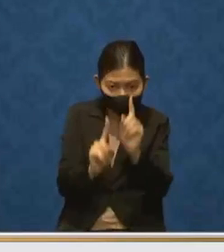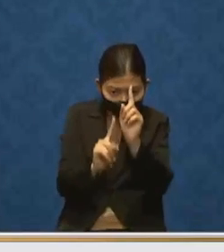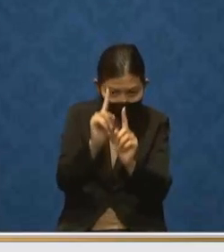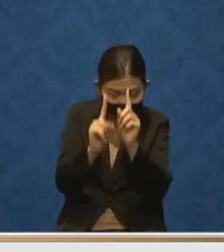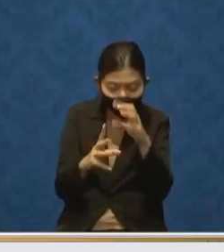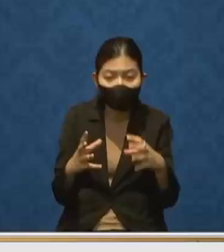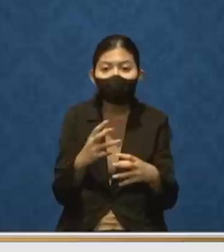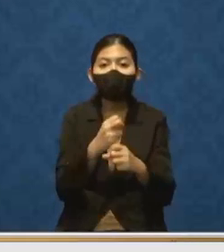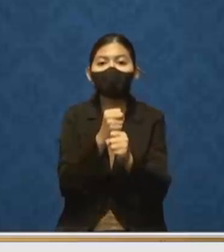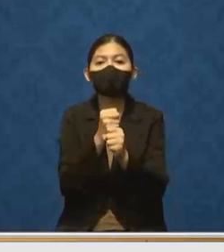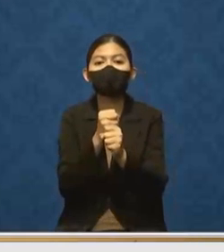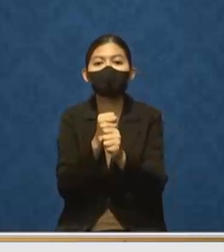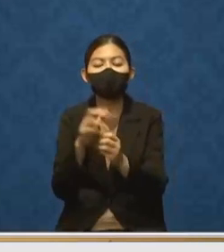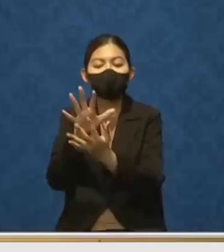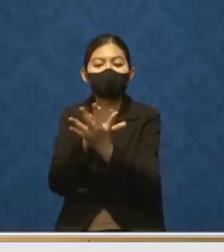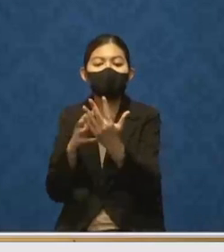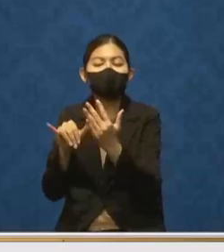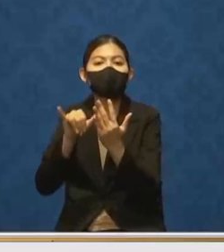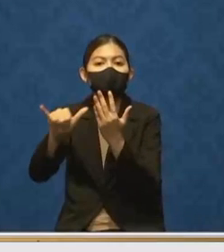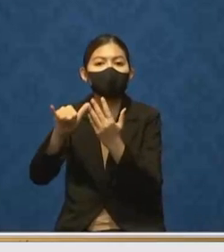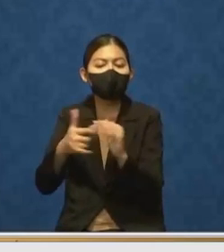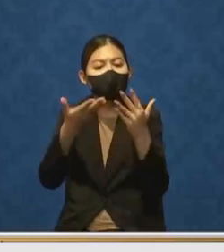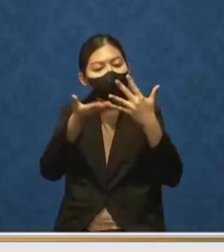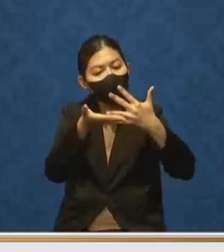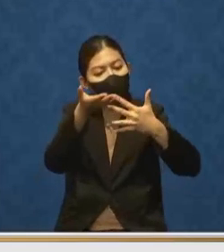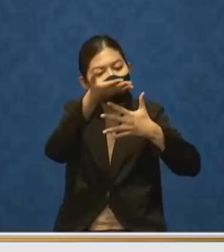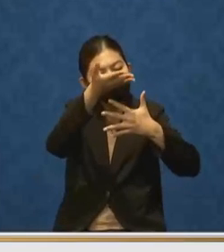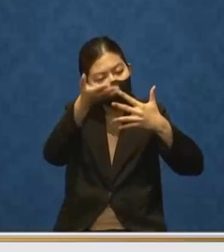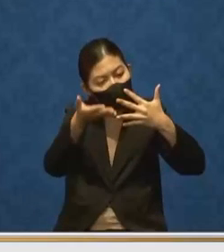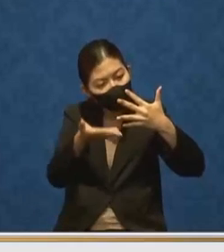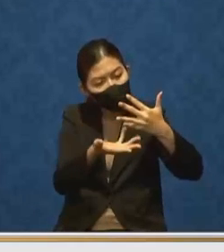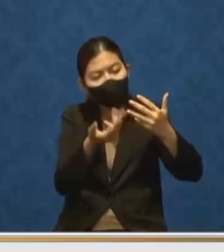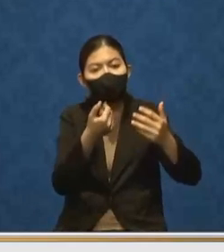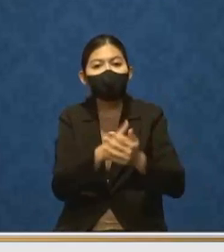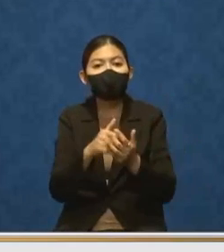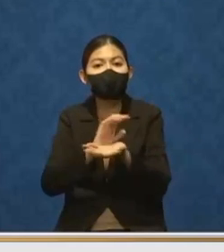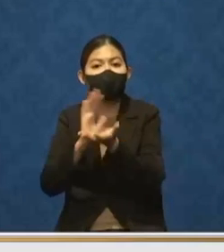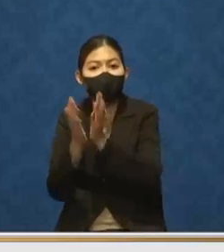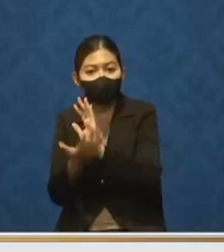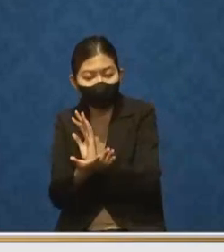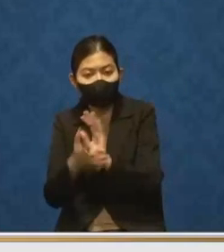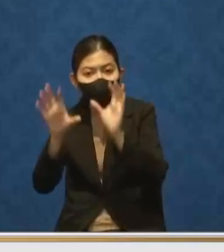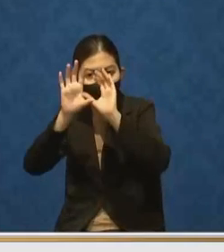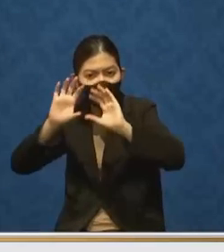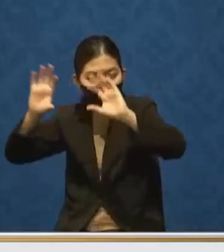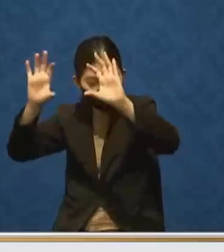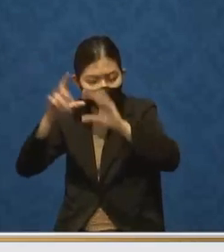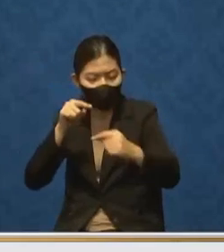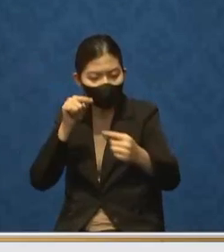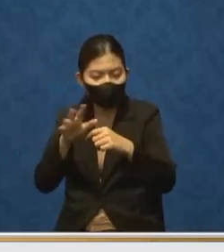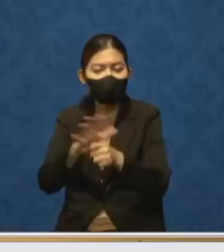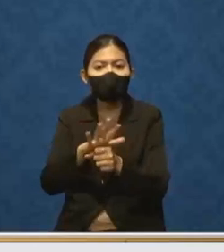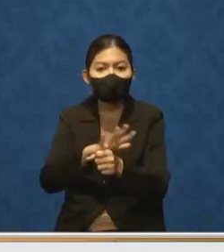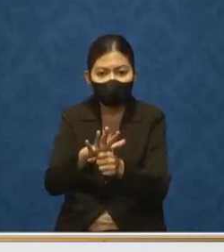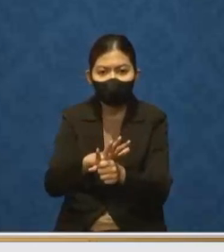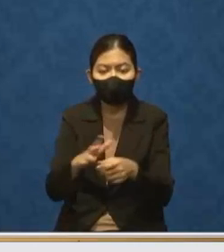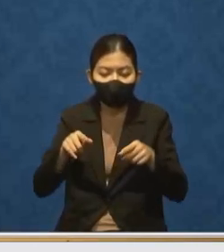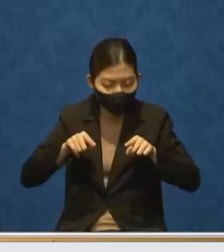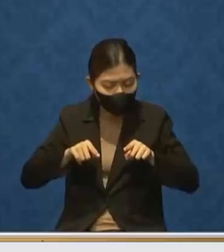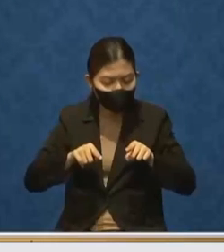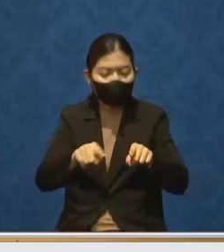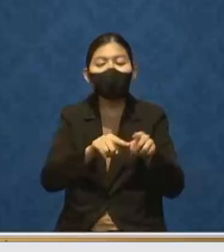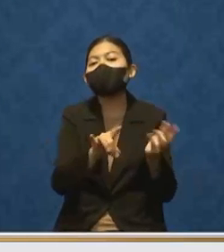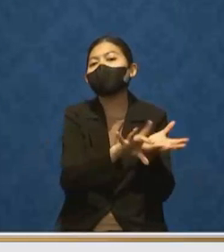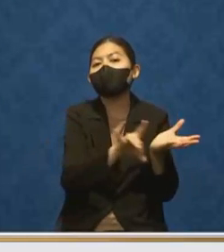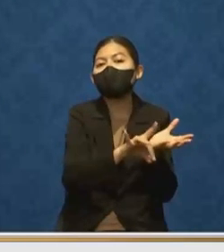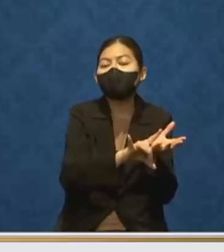องการบรรลุเป้าหมายยุทธศาสตร์ชาติในทุกระดับและปรับสมดุลภาครัฐโดยการปรับขนาดของรัฐให้เหมาะสมควบคู่ไปกับการเสริมสร้างประสิทธิภาพและคุณภ